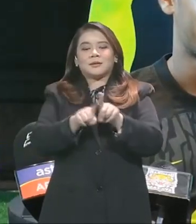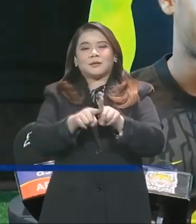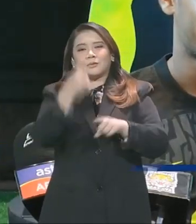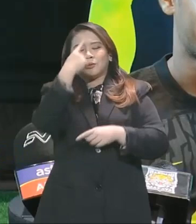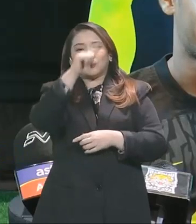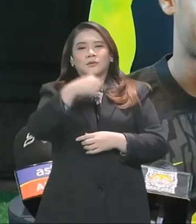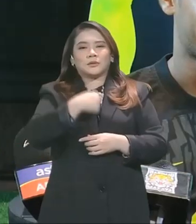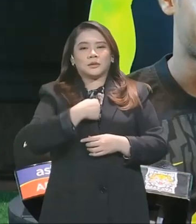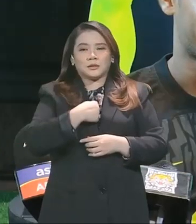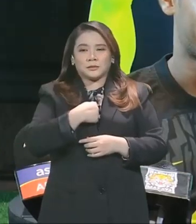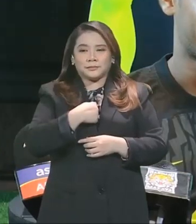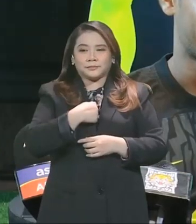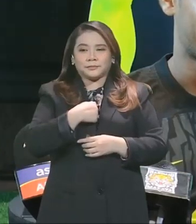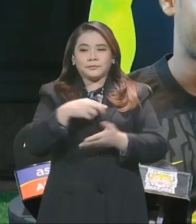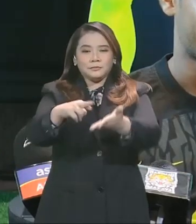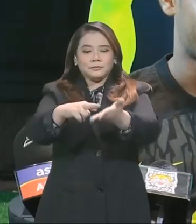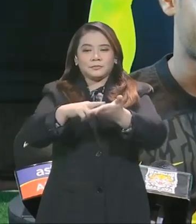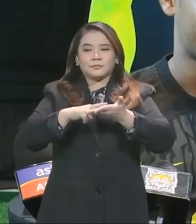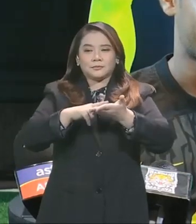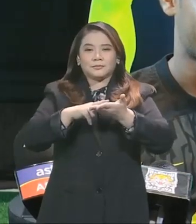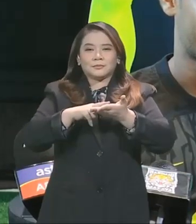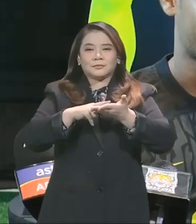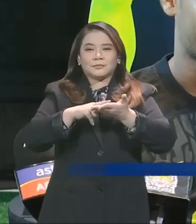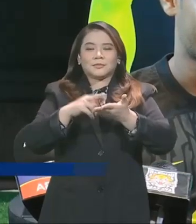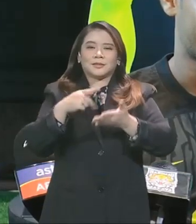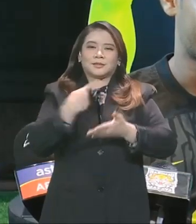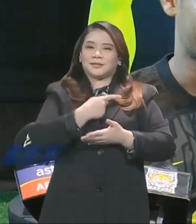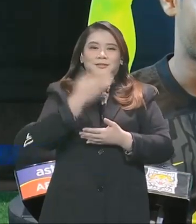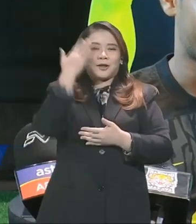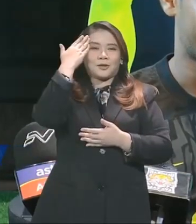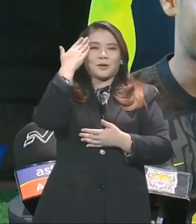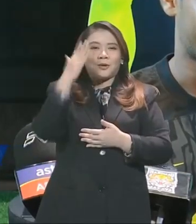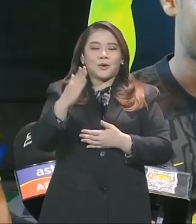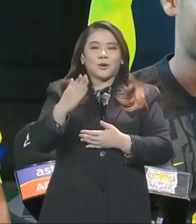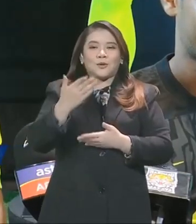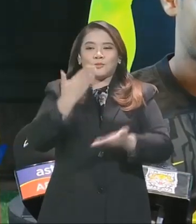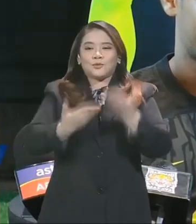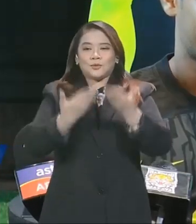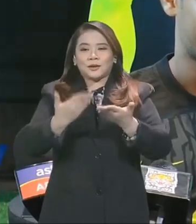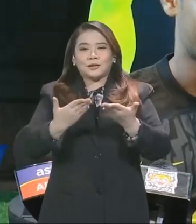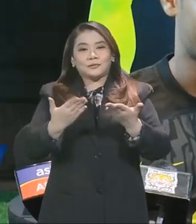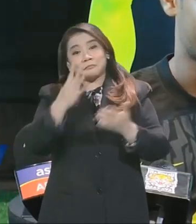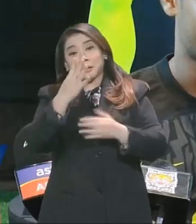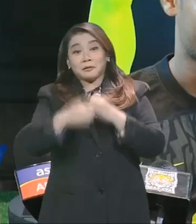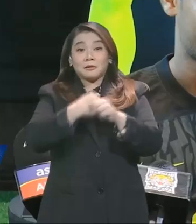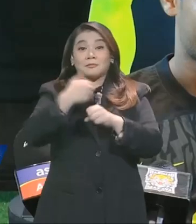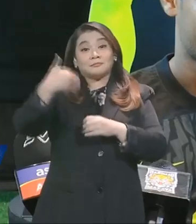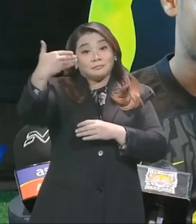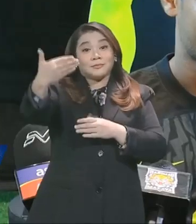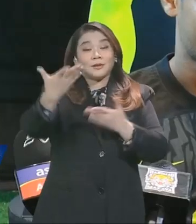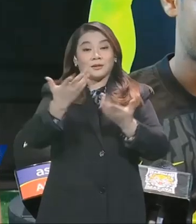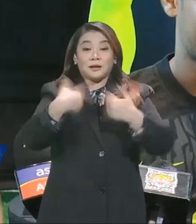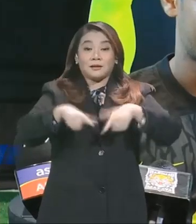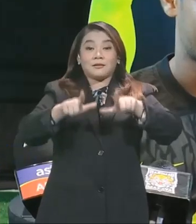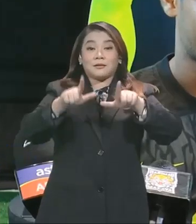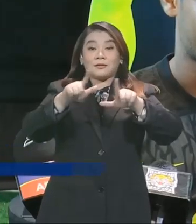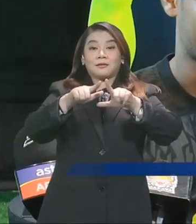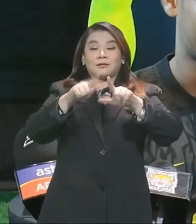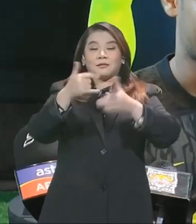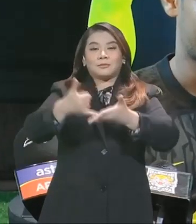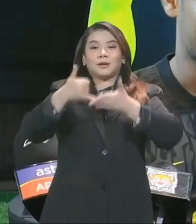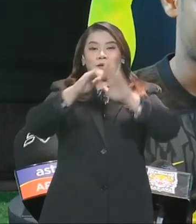saya, rezeki kita tak boleh nak jangka. Mungkin 4 tahun akan datang nanti Malaysia layak ke Piala Dunia, kita tak